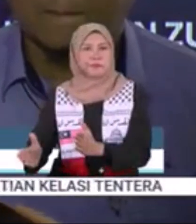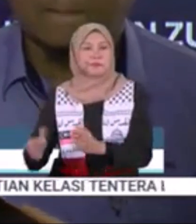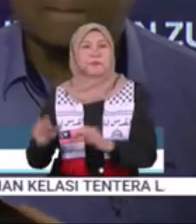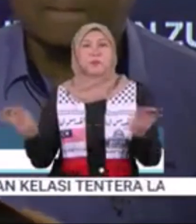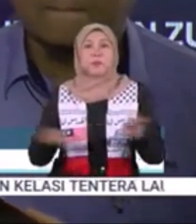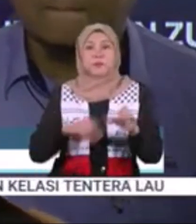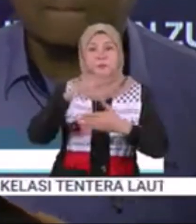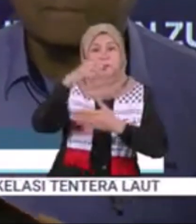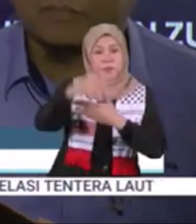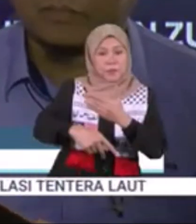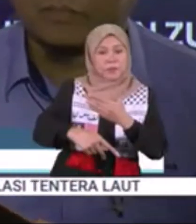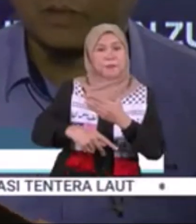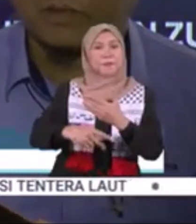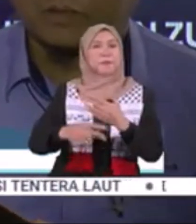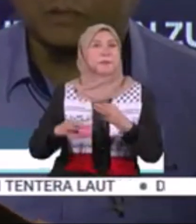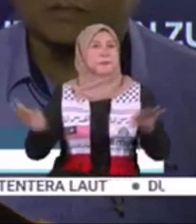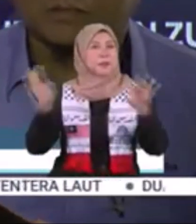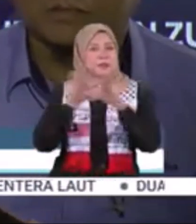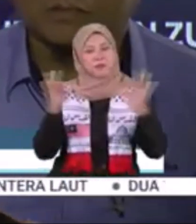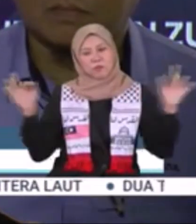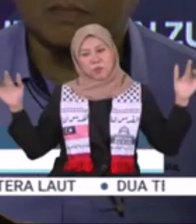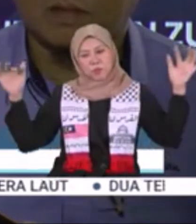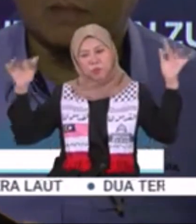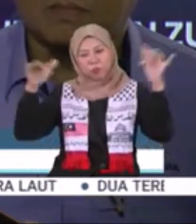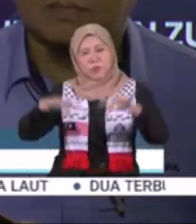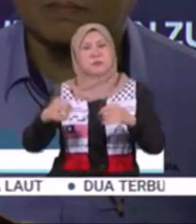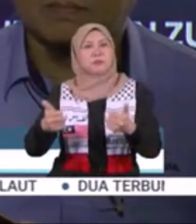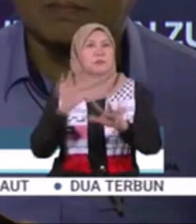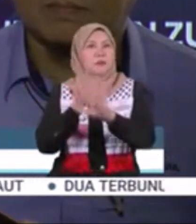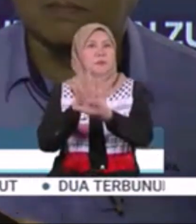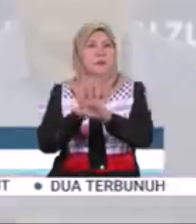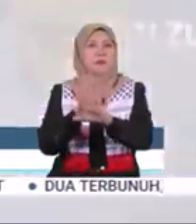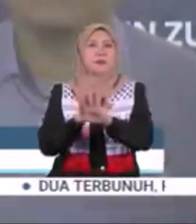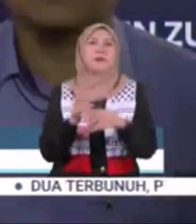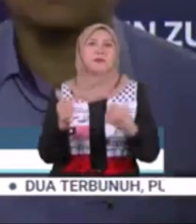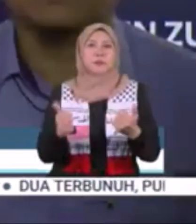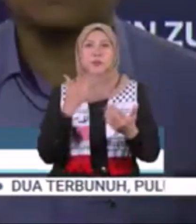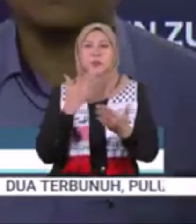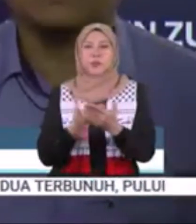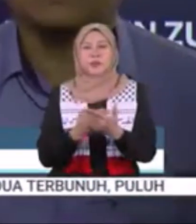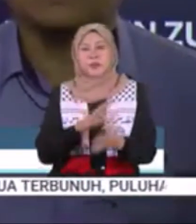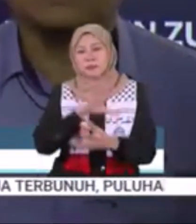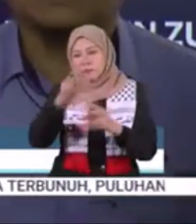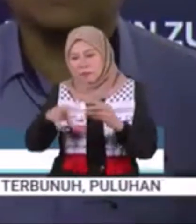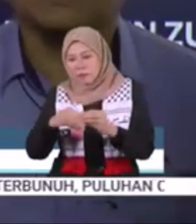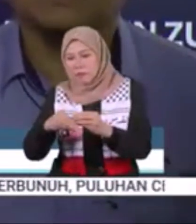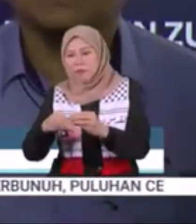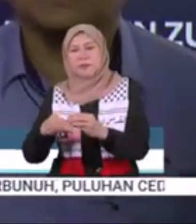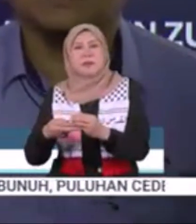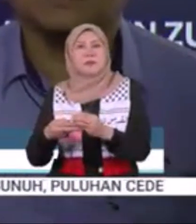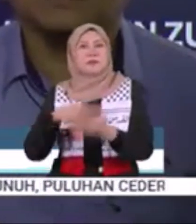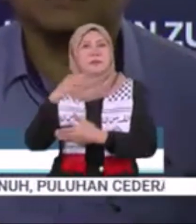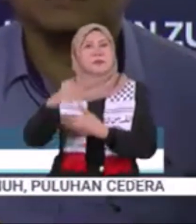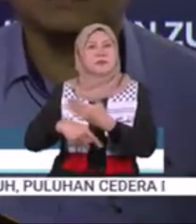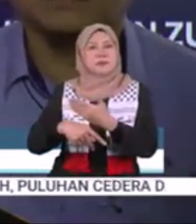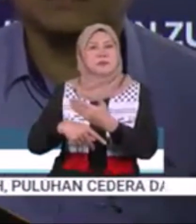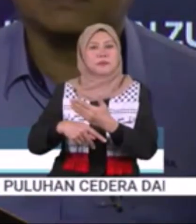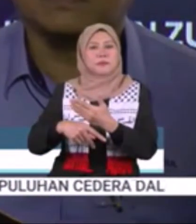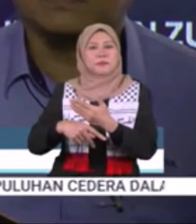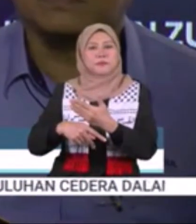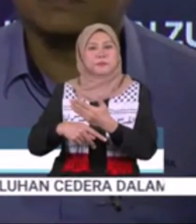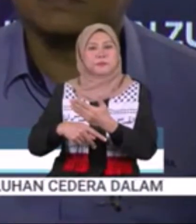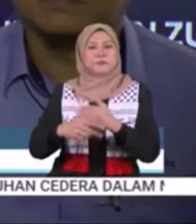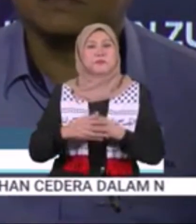buat event, so kehadiran itu meningkat, so they are willing to reduce the price. Kita selitkan sedikit tarikan-tarikan program, kehadiran